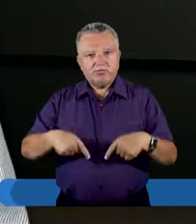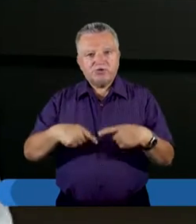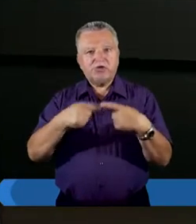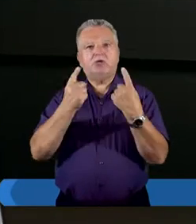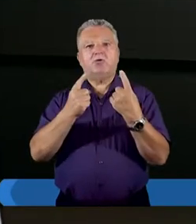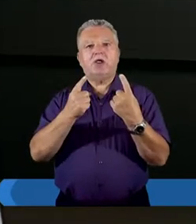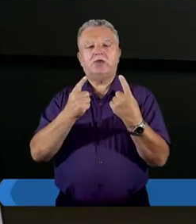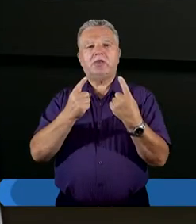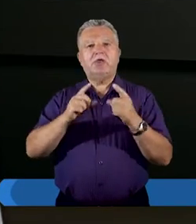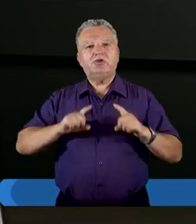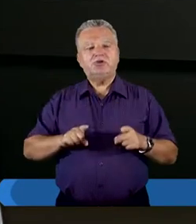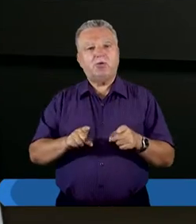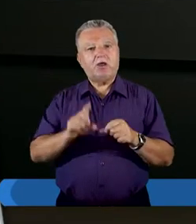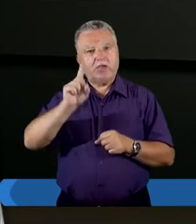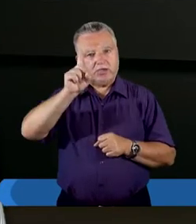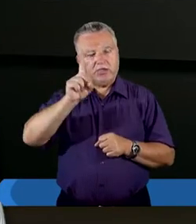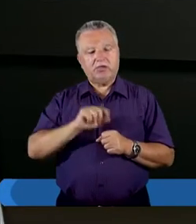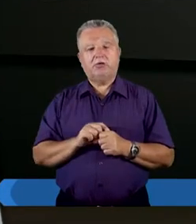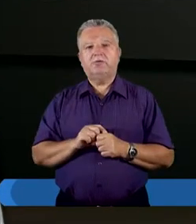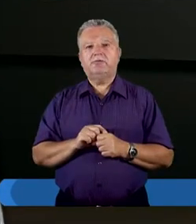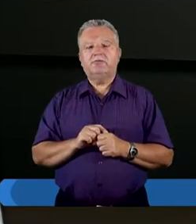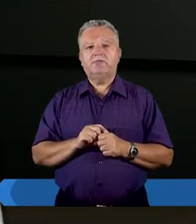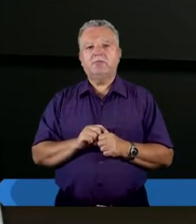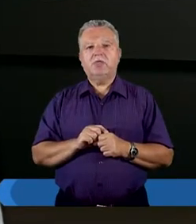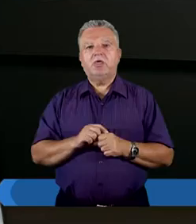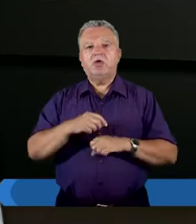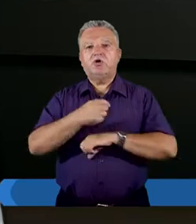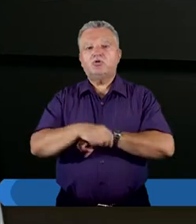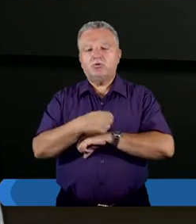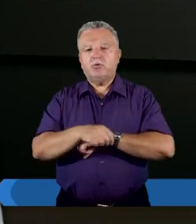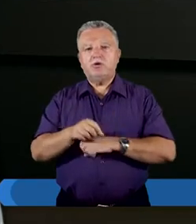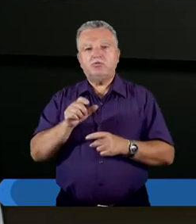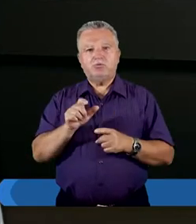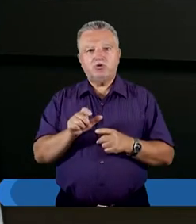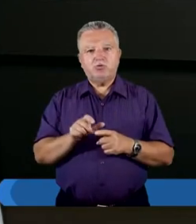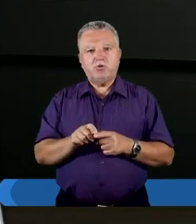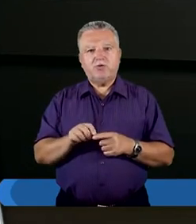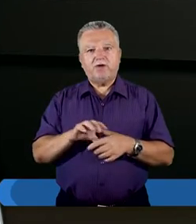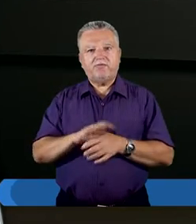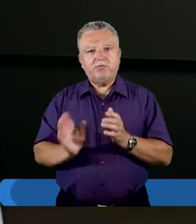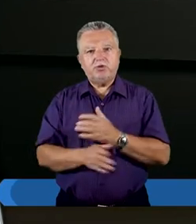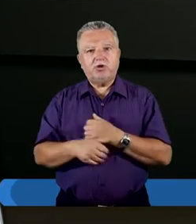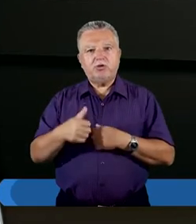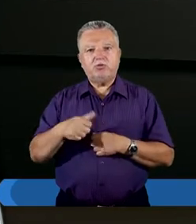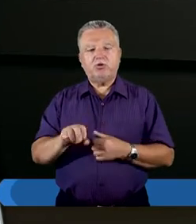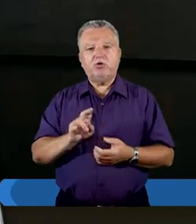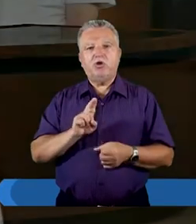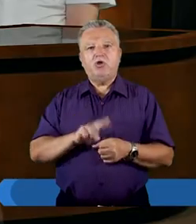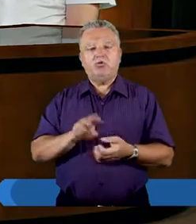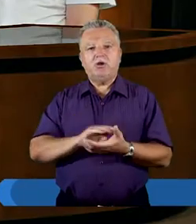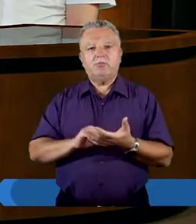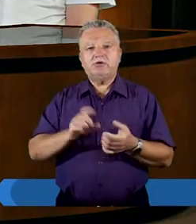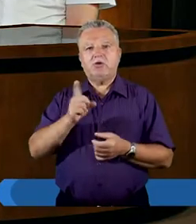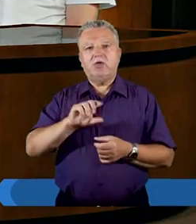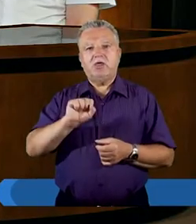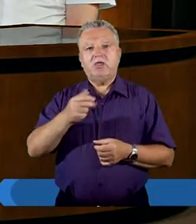tej swojej ingerencji. Rozważaliśmy przecież w tym tygodniu słowa, które spisał prorok Daniel. Pamiętacie? O